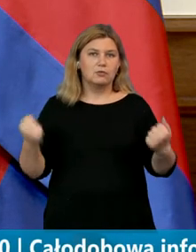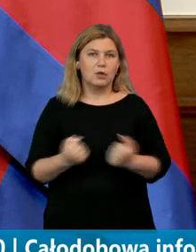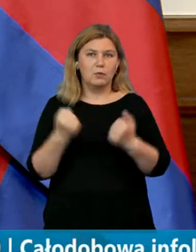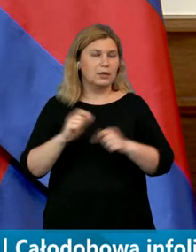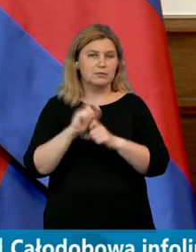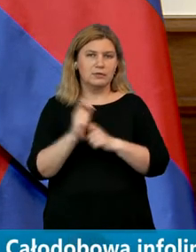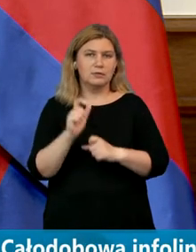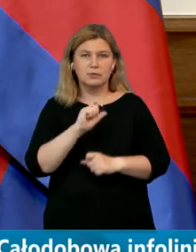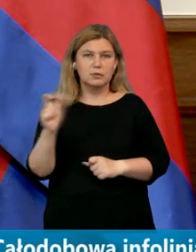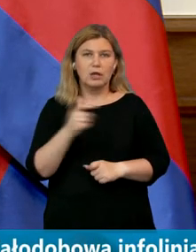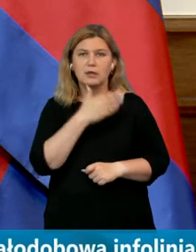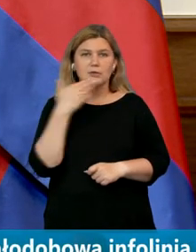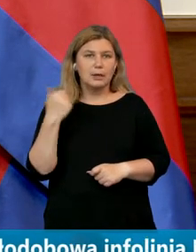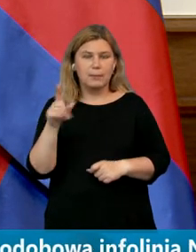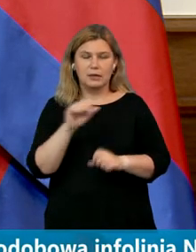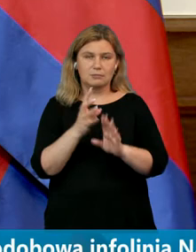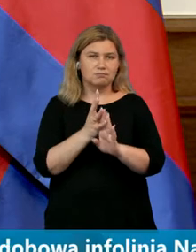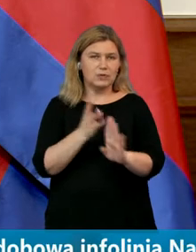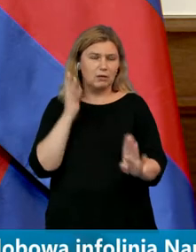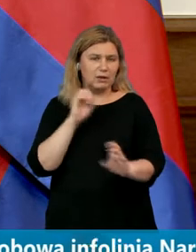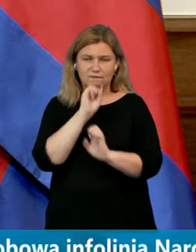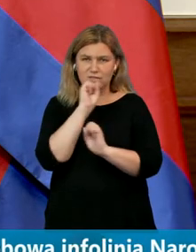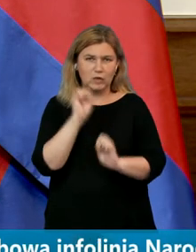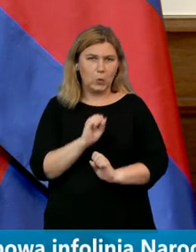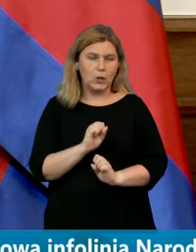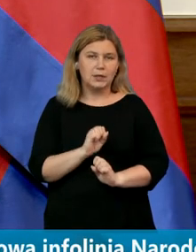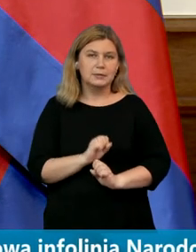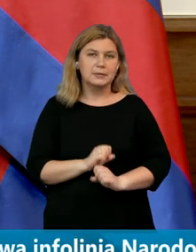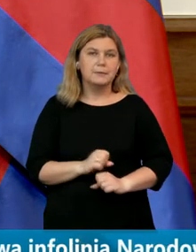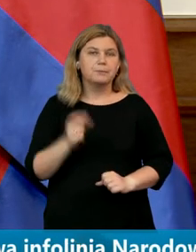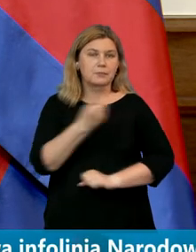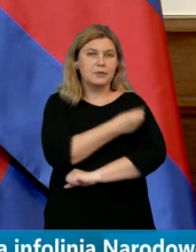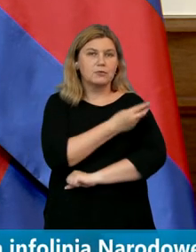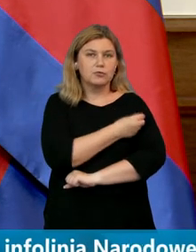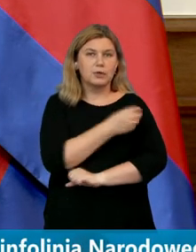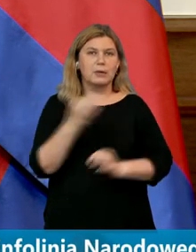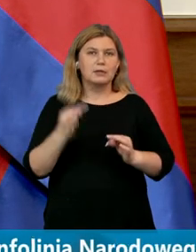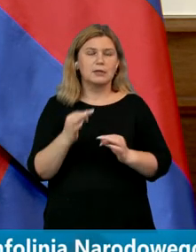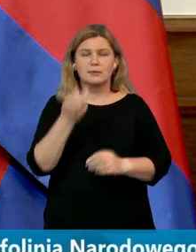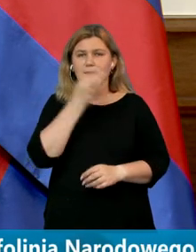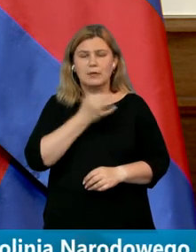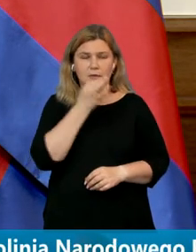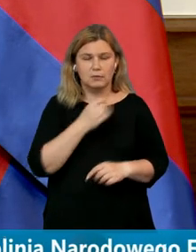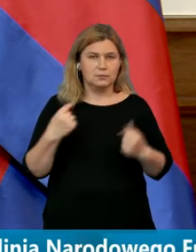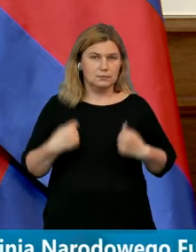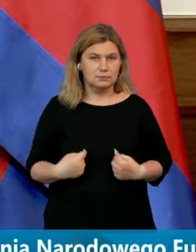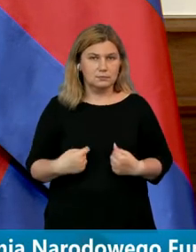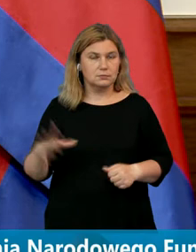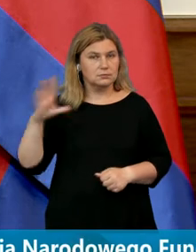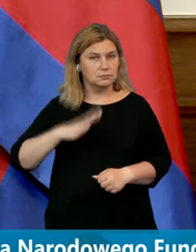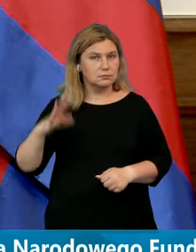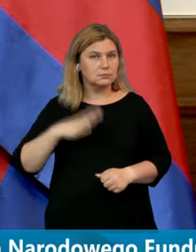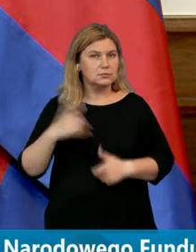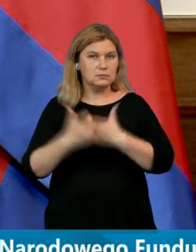czas, nie ma tam naprawdę żadnych kolejek. Szczepią się w tej chwili nieliczne już osoby. Warto to jednak